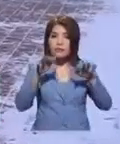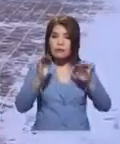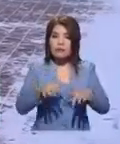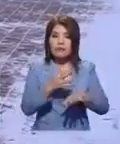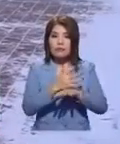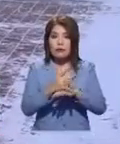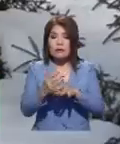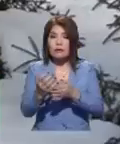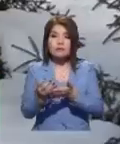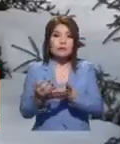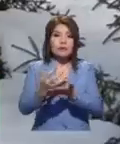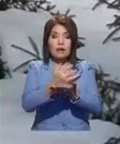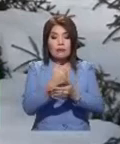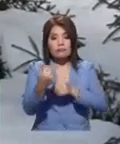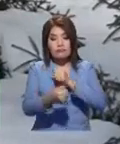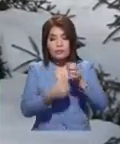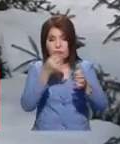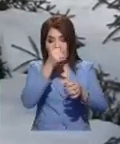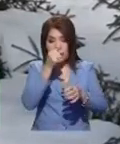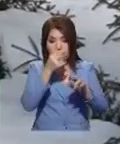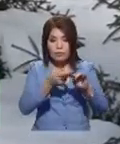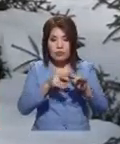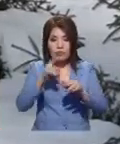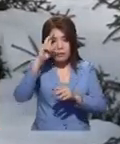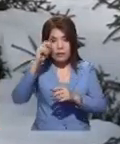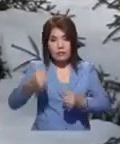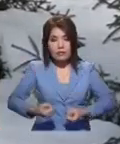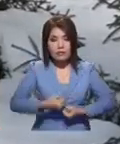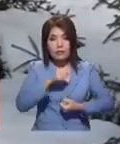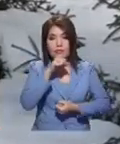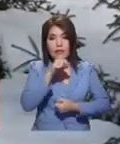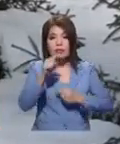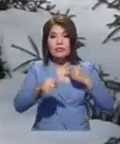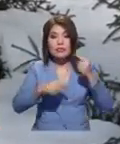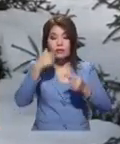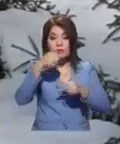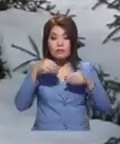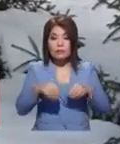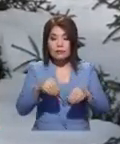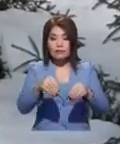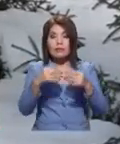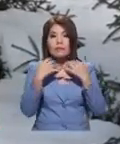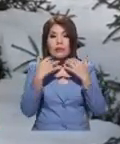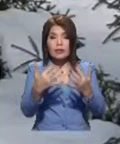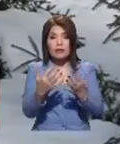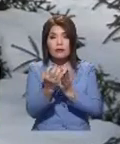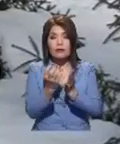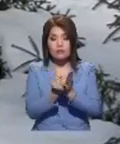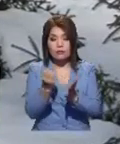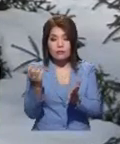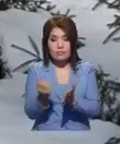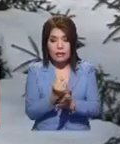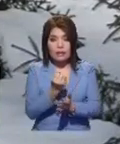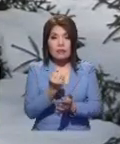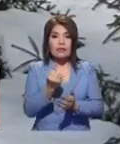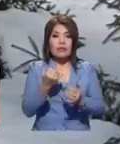жинауға мүмкіндік бермеді. Соған қарамастан мемлекеттік қолдаудың арқасында келесі жылғы егіс жұмыстарына қажетті қор жиналды. Мал азығы